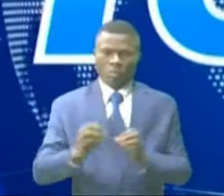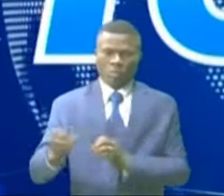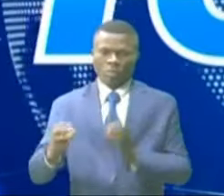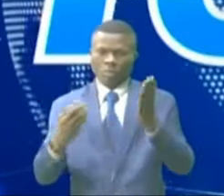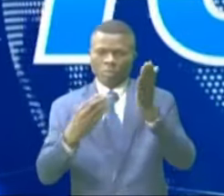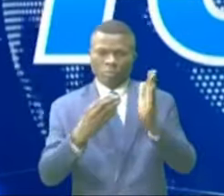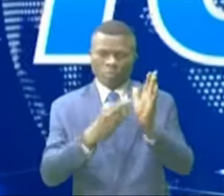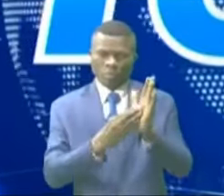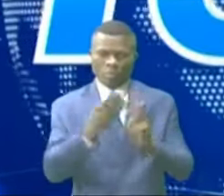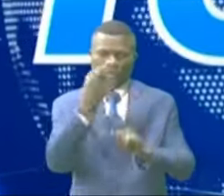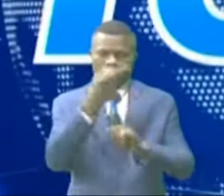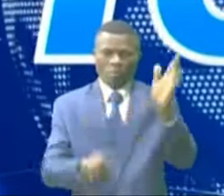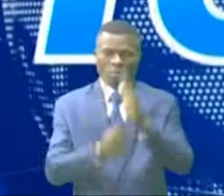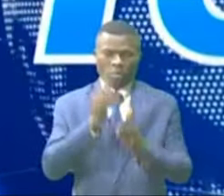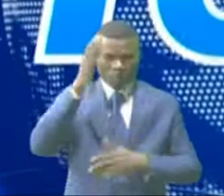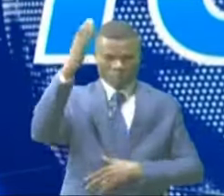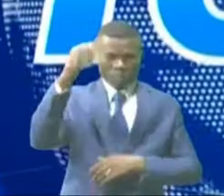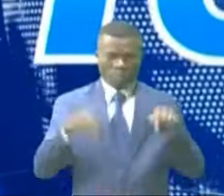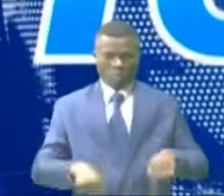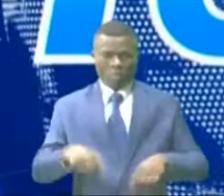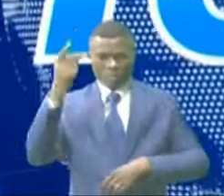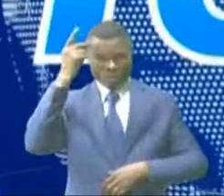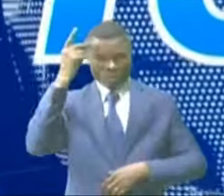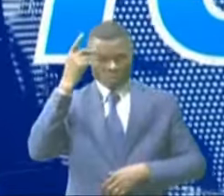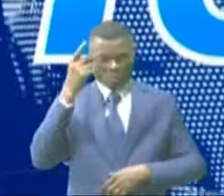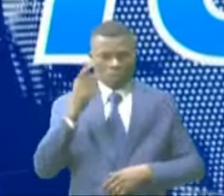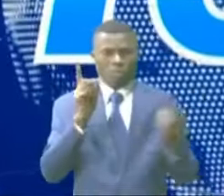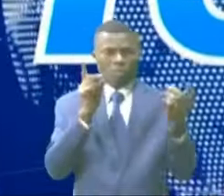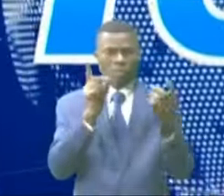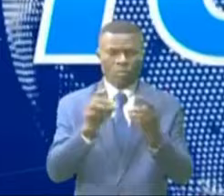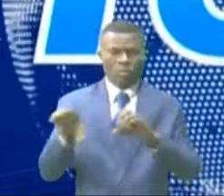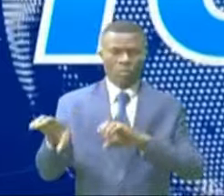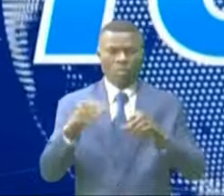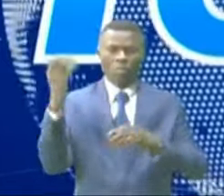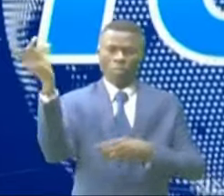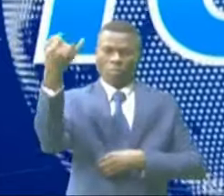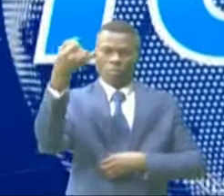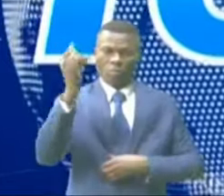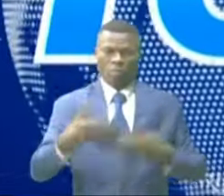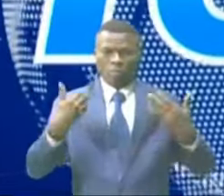9 novembre prochain à Kinshasa. Ce rendez-vous des artistes sera